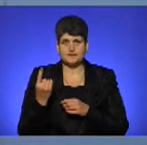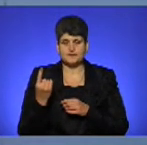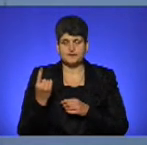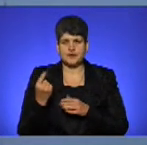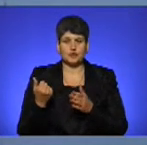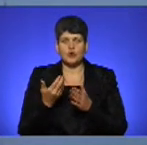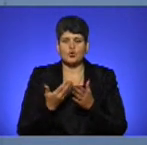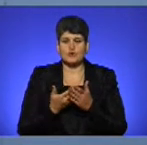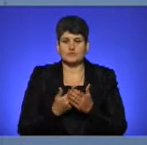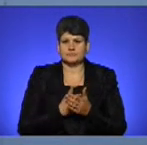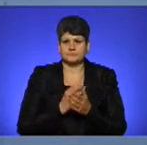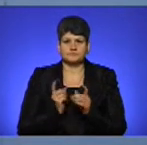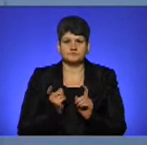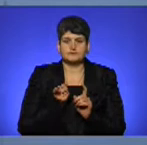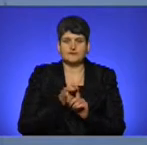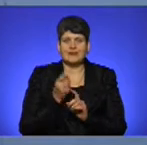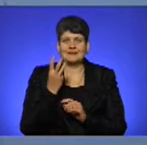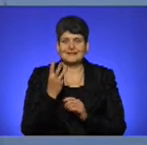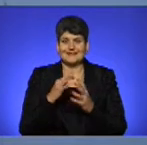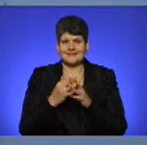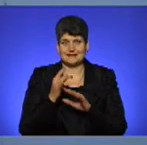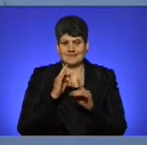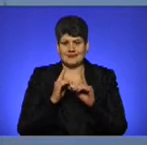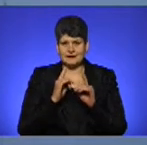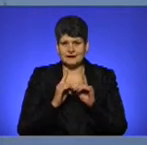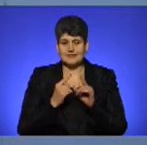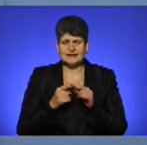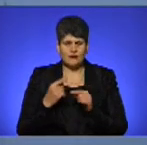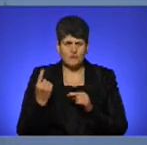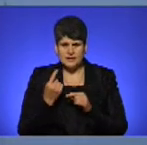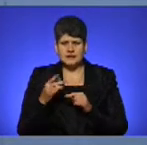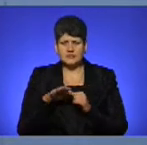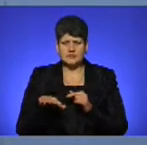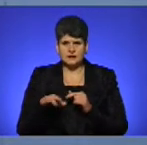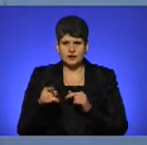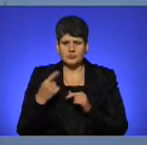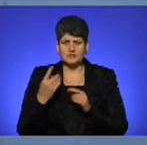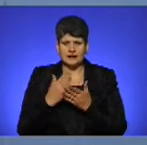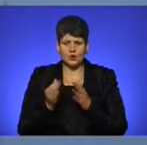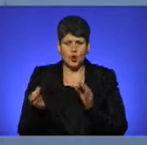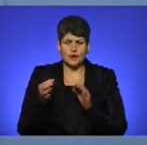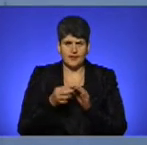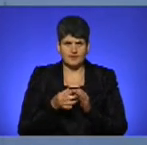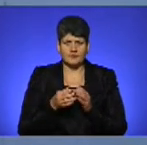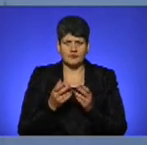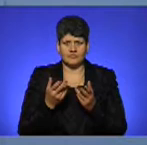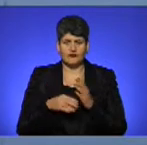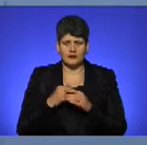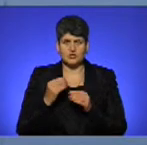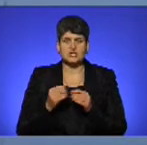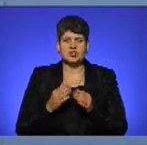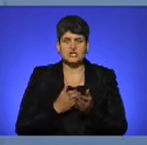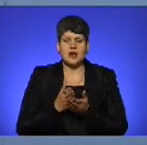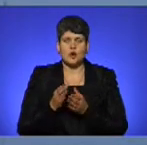якої виявили бажання доєднатися три сільських ради. Тобто це вперше на Тернопільщині у нас відбувається таке доєднання, так. Вибори шляхом доєднання. Шляхом